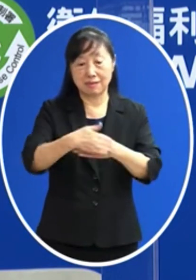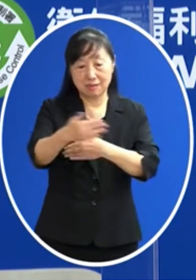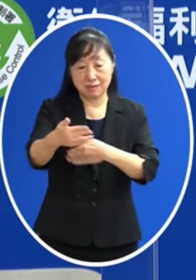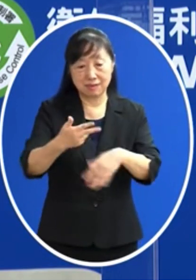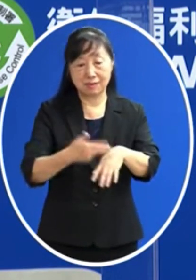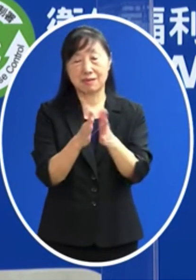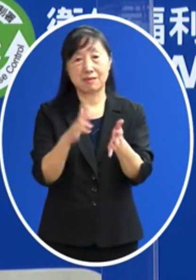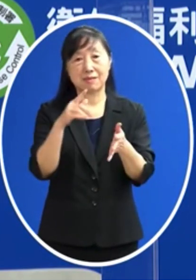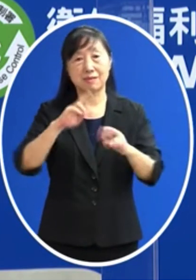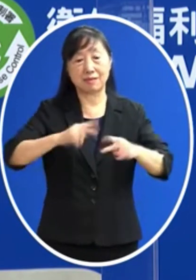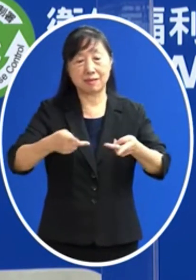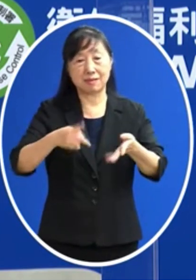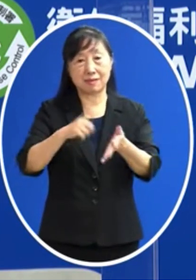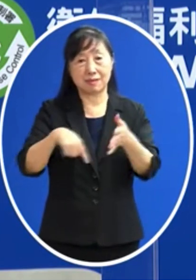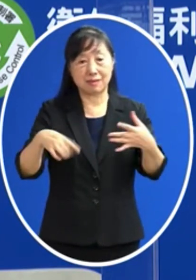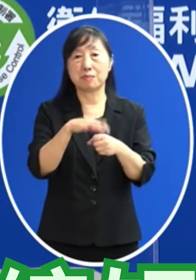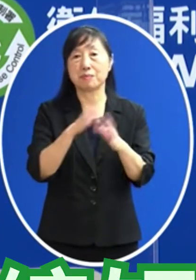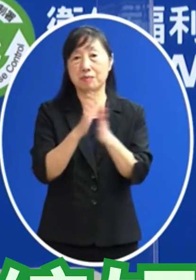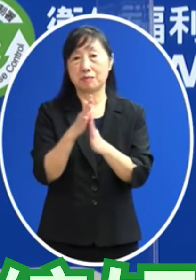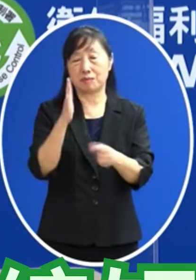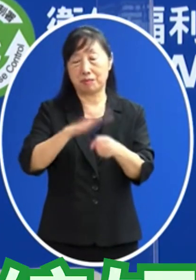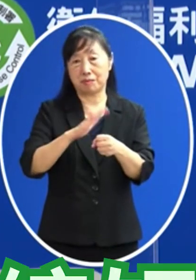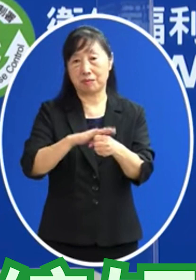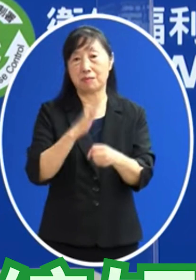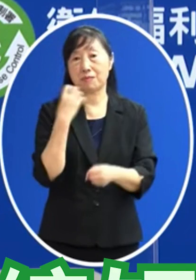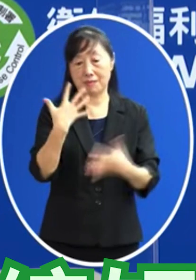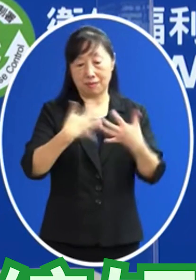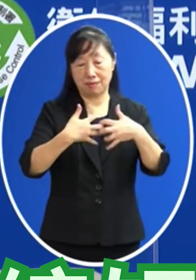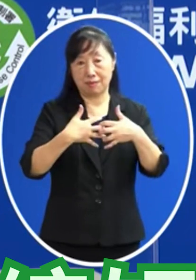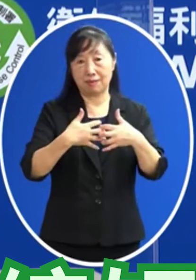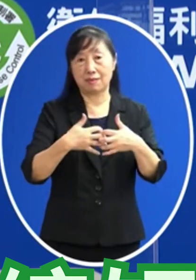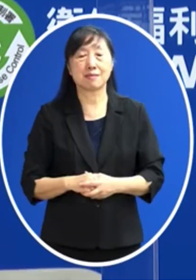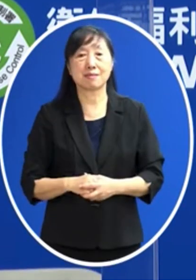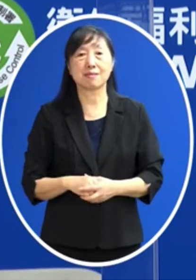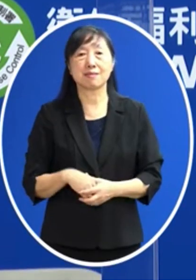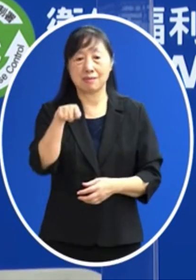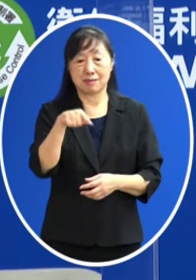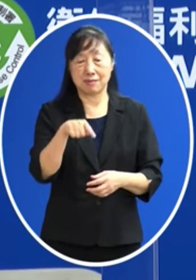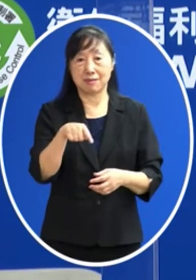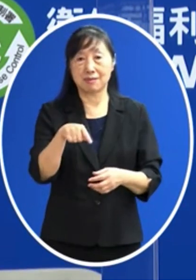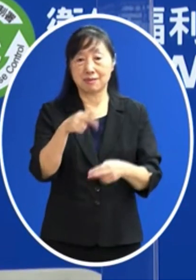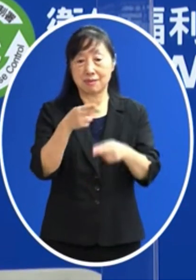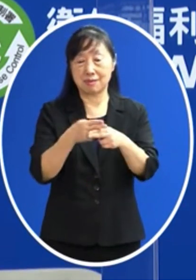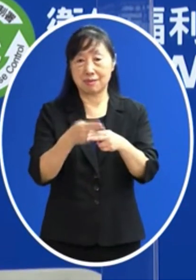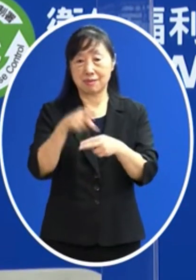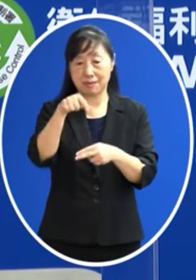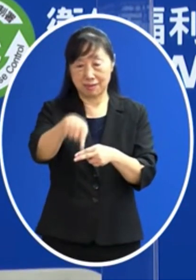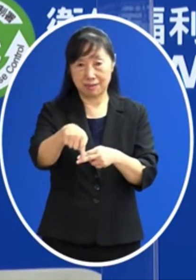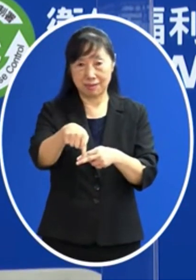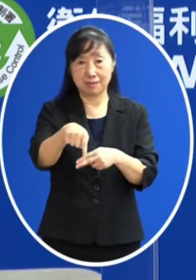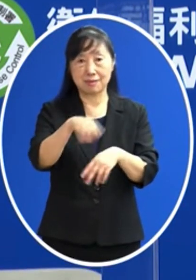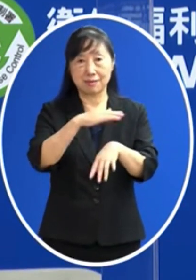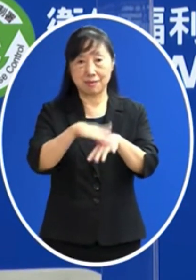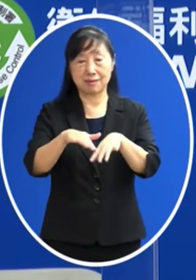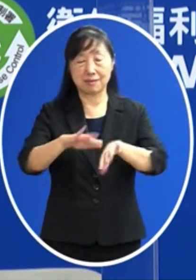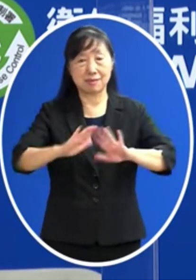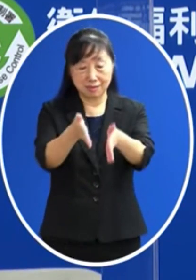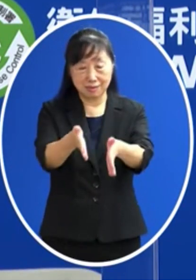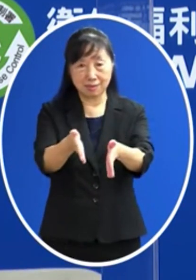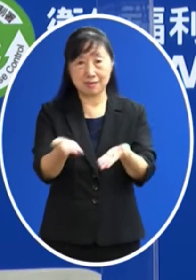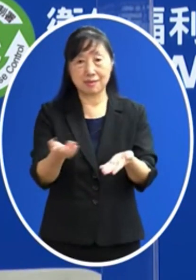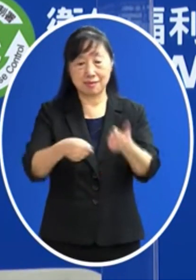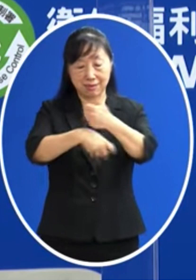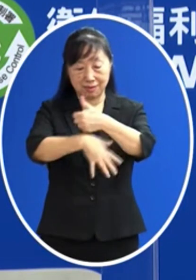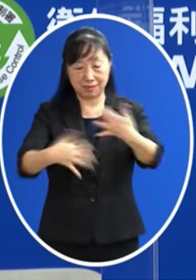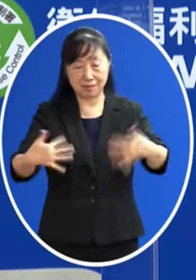用健保，另外 PCR 的检验让检验的时间缩短，我相信我们就会很快的来解决这一次